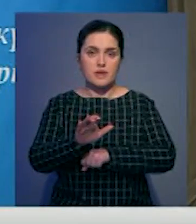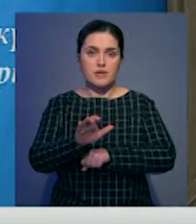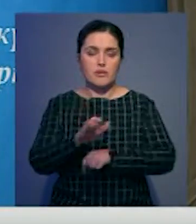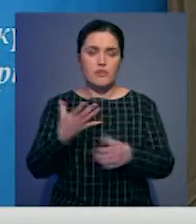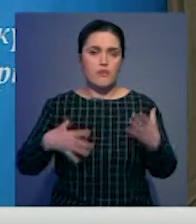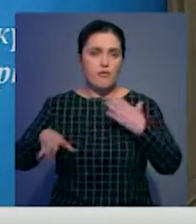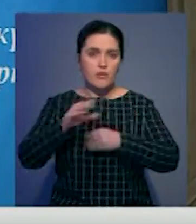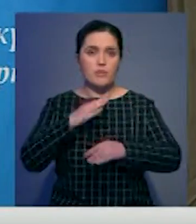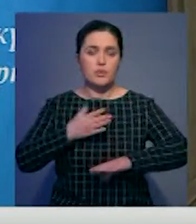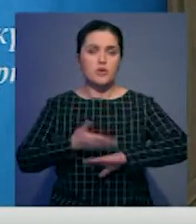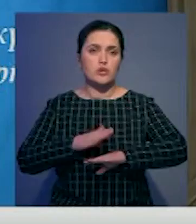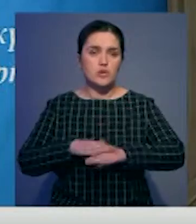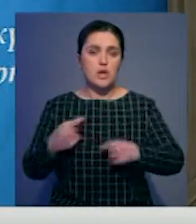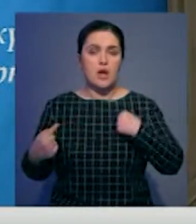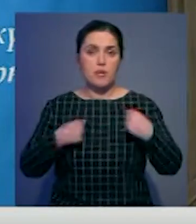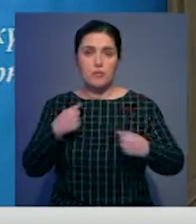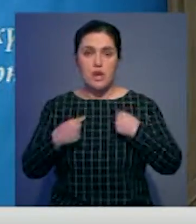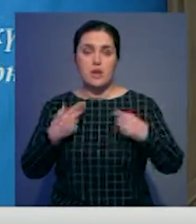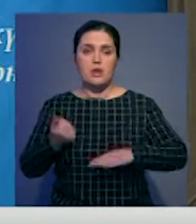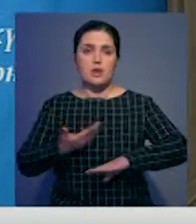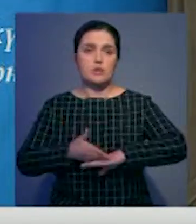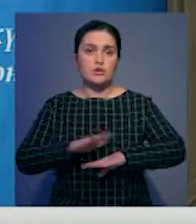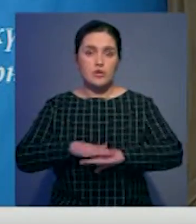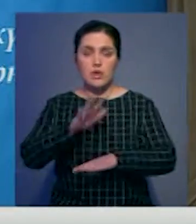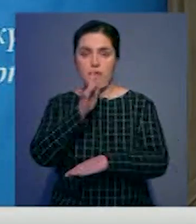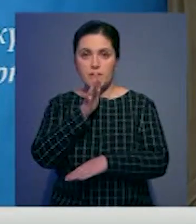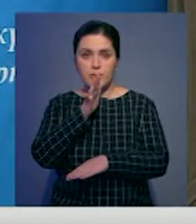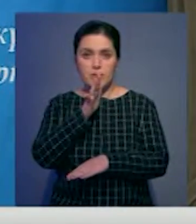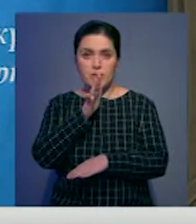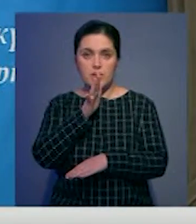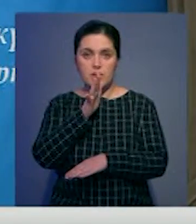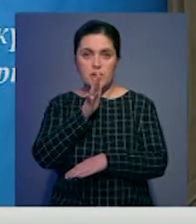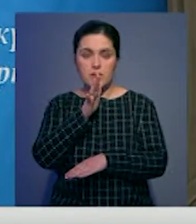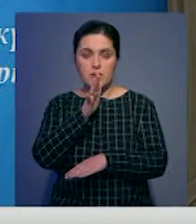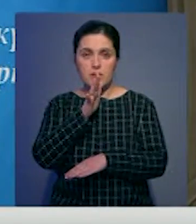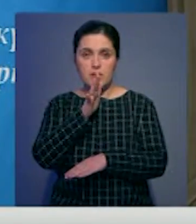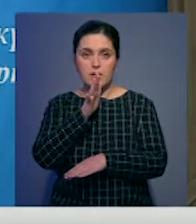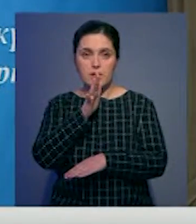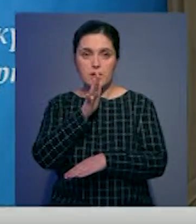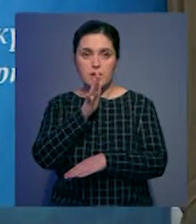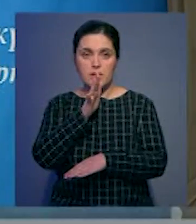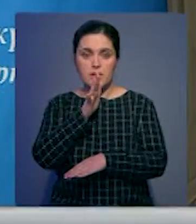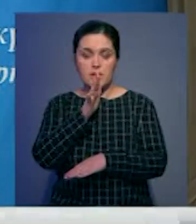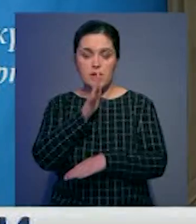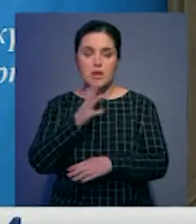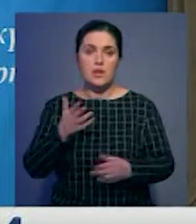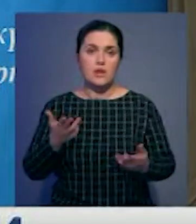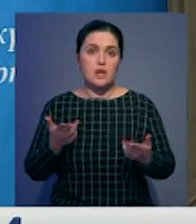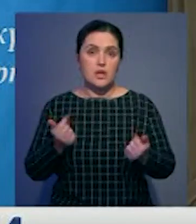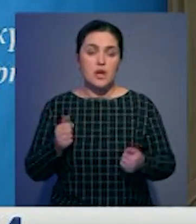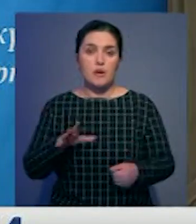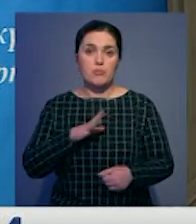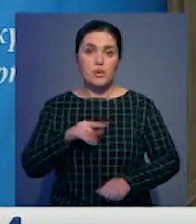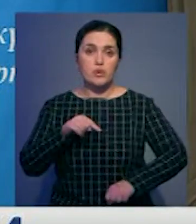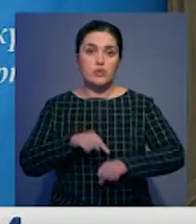слезы. Честно говоря, тяжелые. Это информация. Но это тоже пришлось пройти им. И